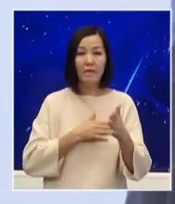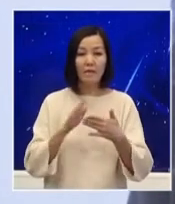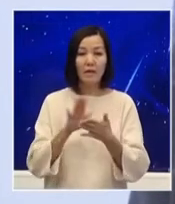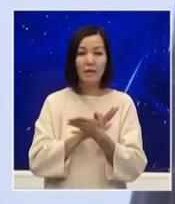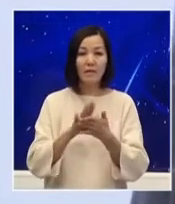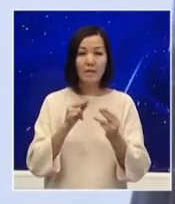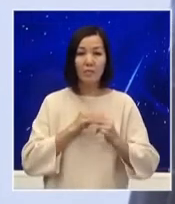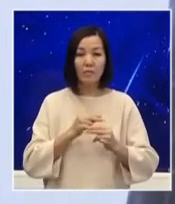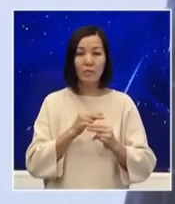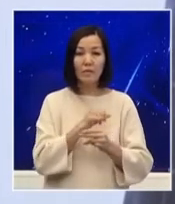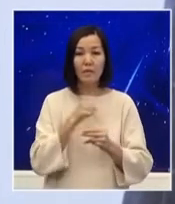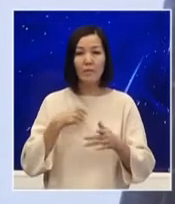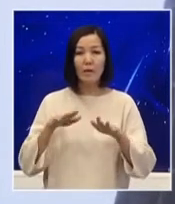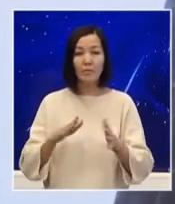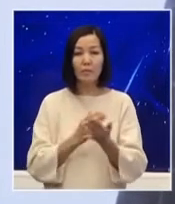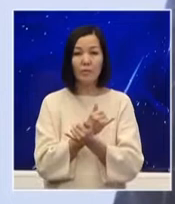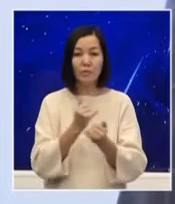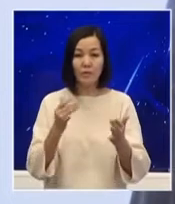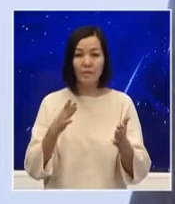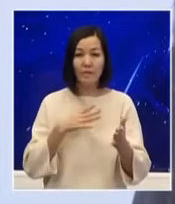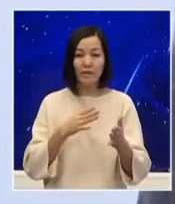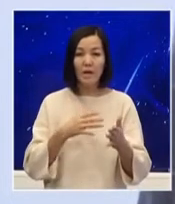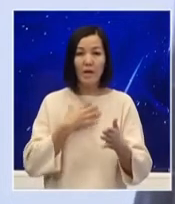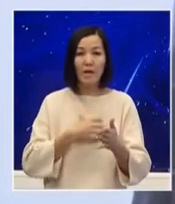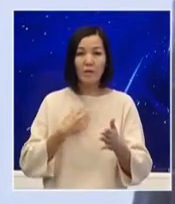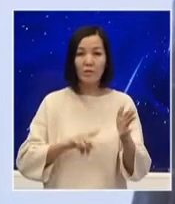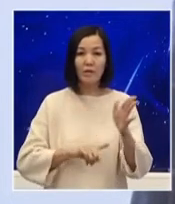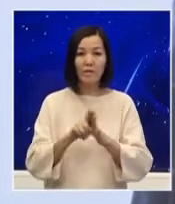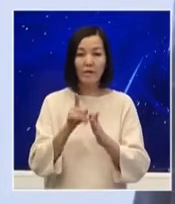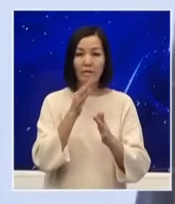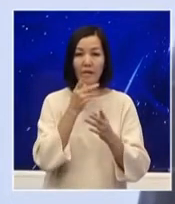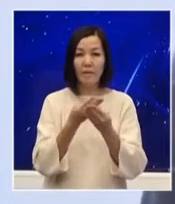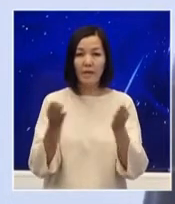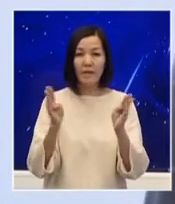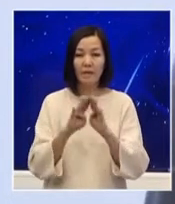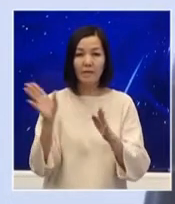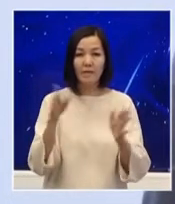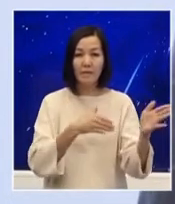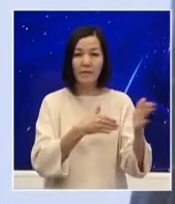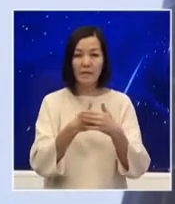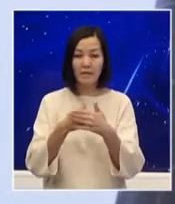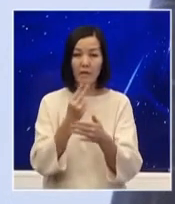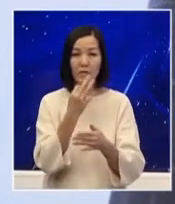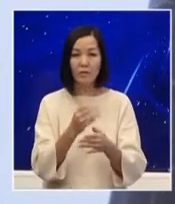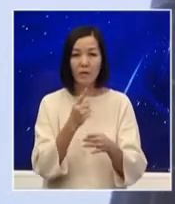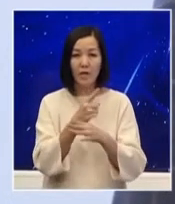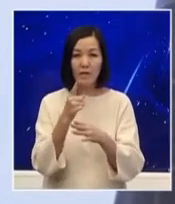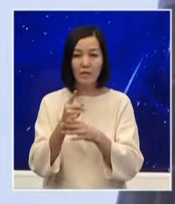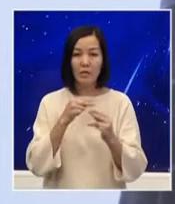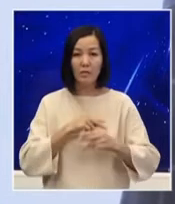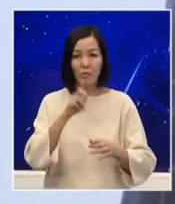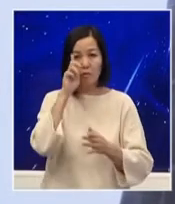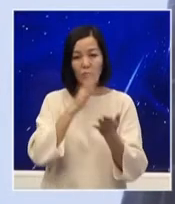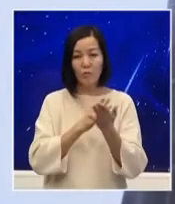уголках самообслуживания. Работа наших волонтеров была актуальна в период карантина, когда повсеместно закрывались цоны, ограничивалась работа